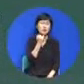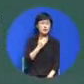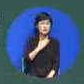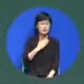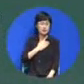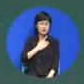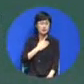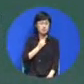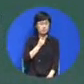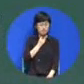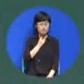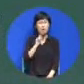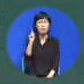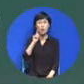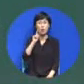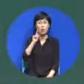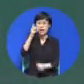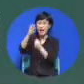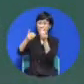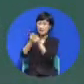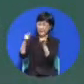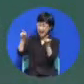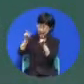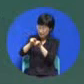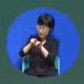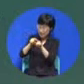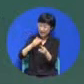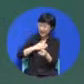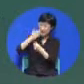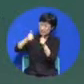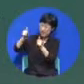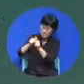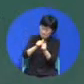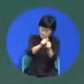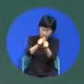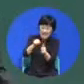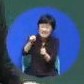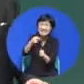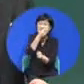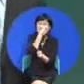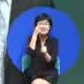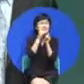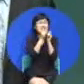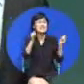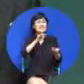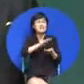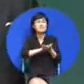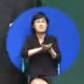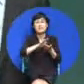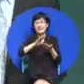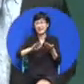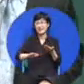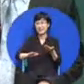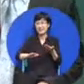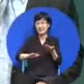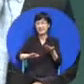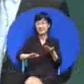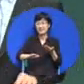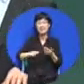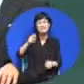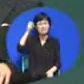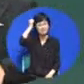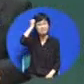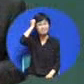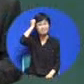right if you don't. 나는 임마누엘의 증인입니다. I am a witness of Emmanuel God. 당당하게 가세요. You must be bold about that. 그렇죠.